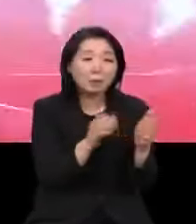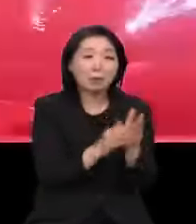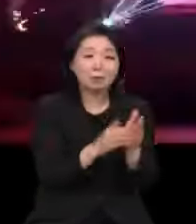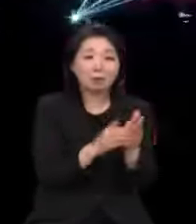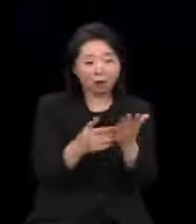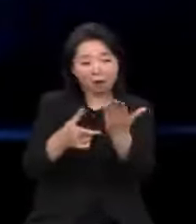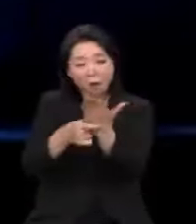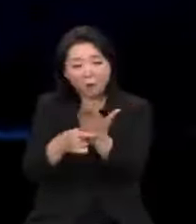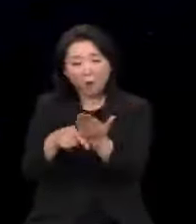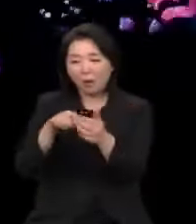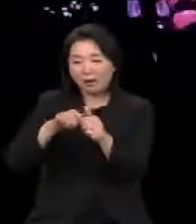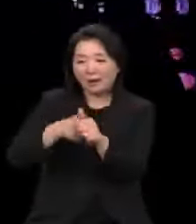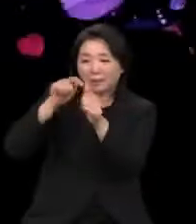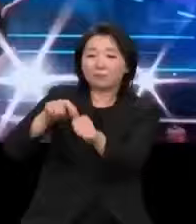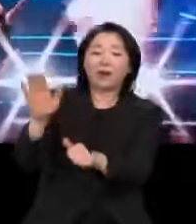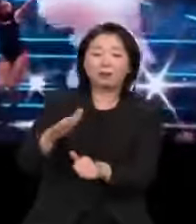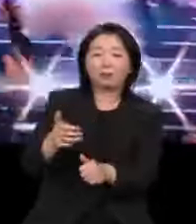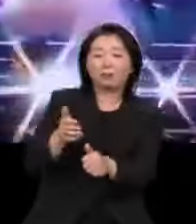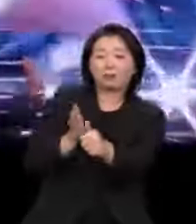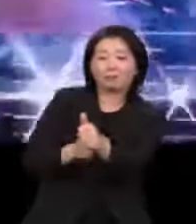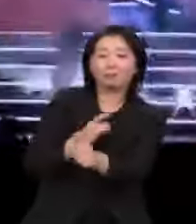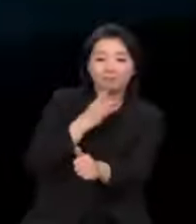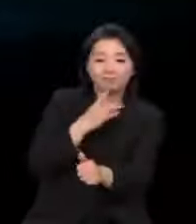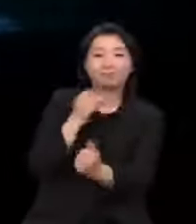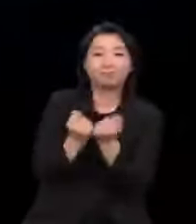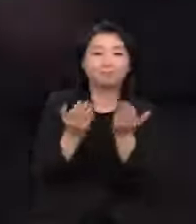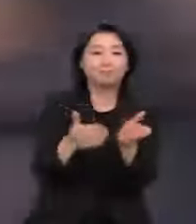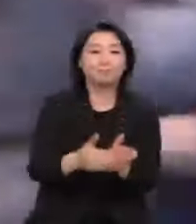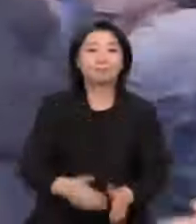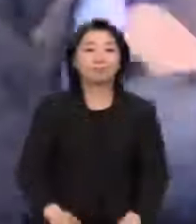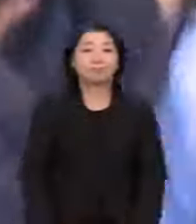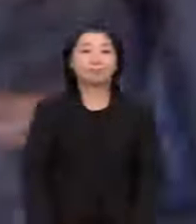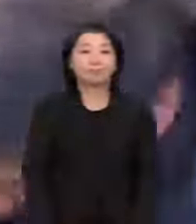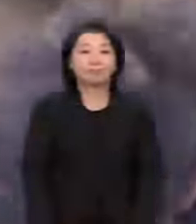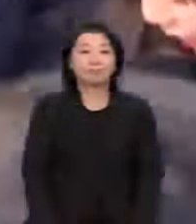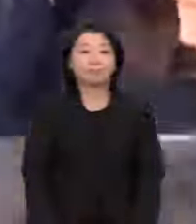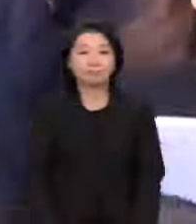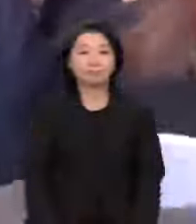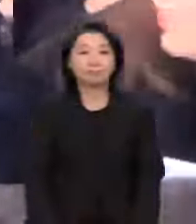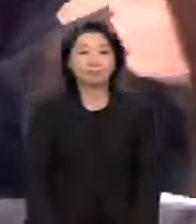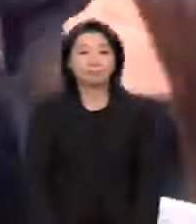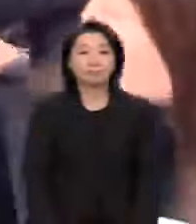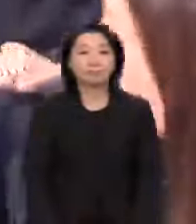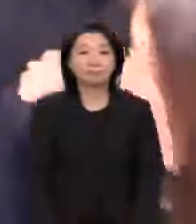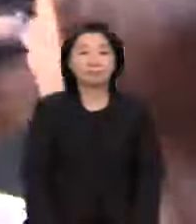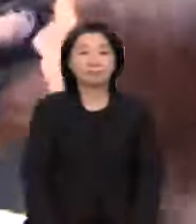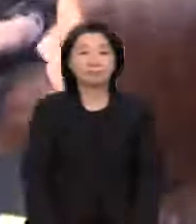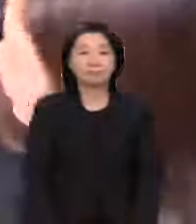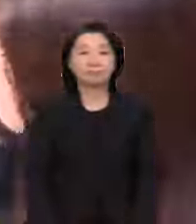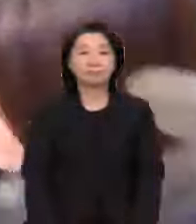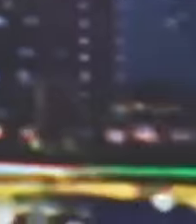강제적으로 시킨 것이 아니라 부탁한 것일 뿐이라고 해명했습니다 JTBC 김지